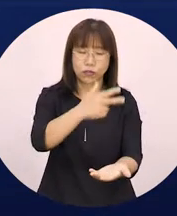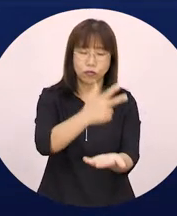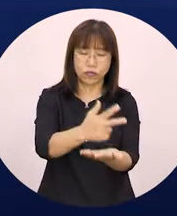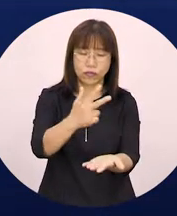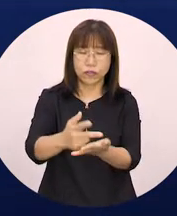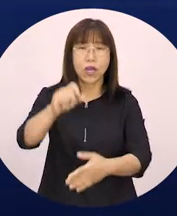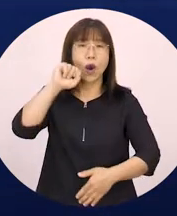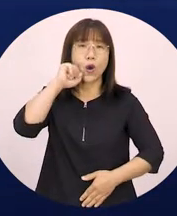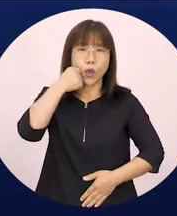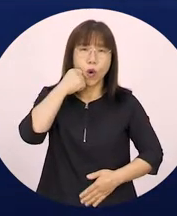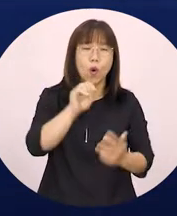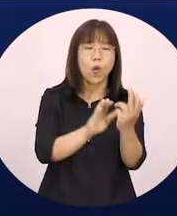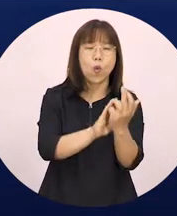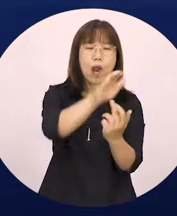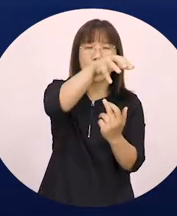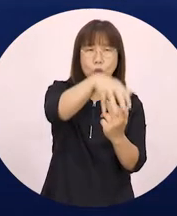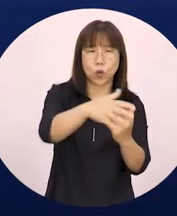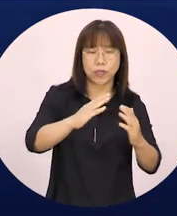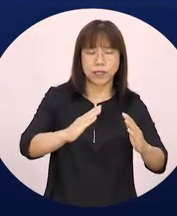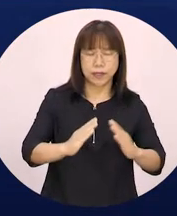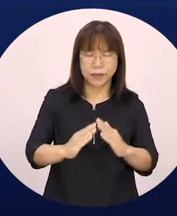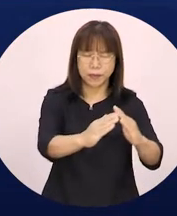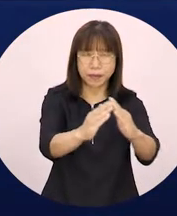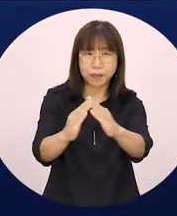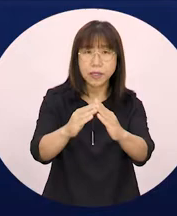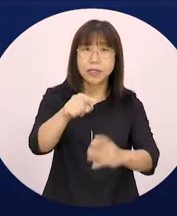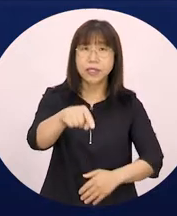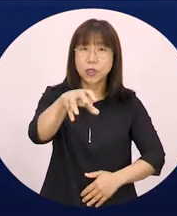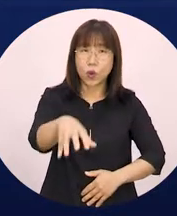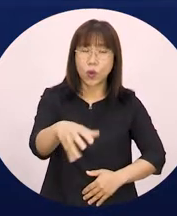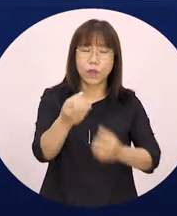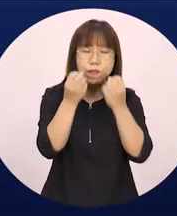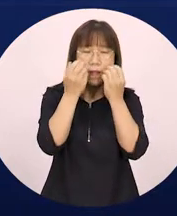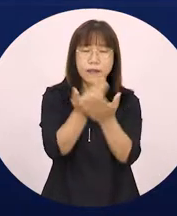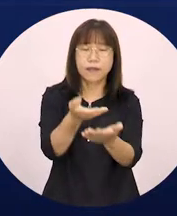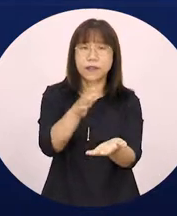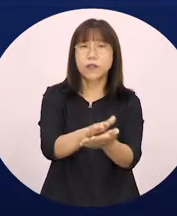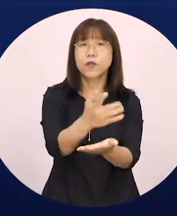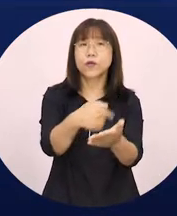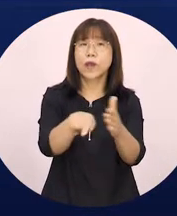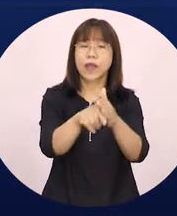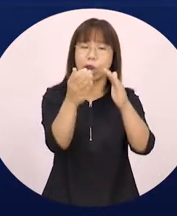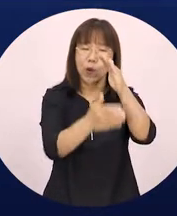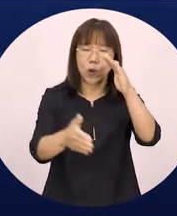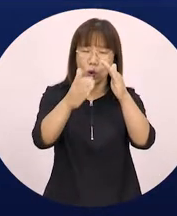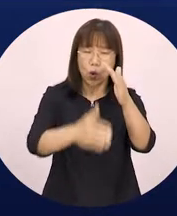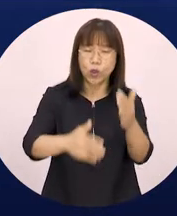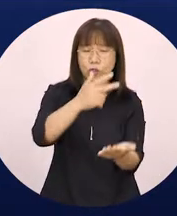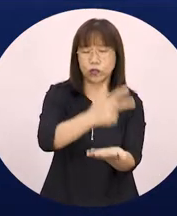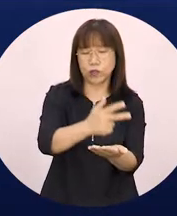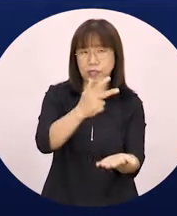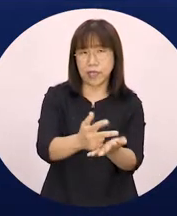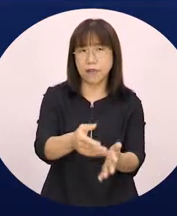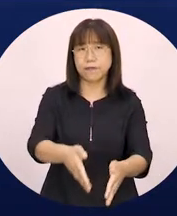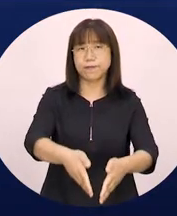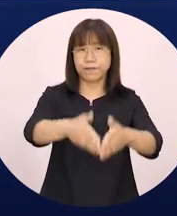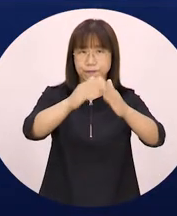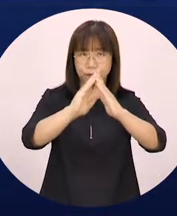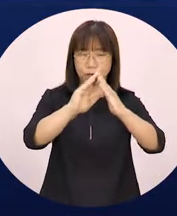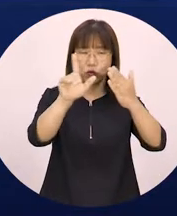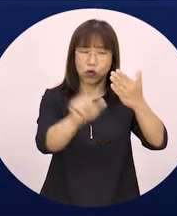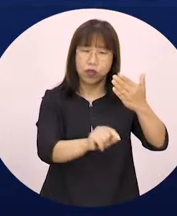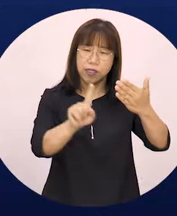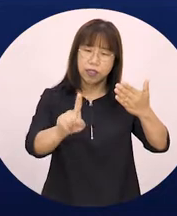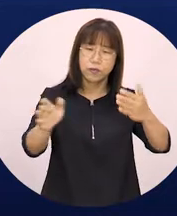강서구가 주차난으로 어려움을 겪고 있는 화곡동 주택가의 주차 환경 개선을 위해 소규모 공영주차장을 조성하고